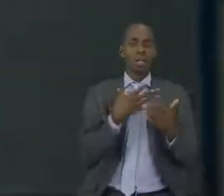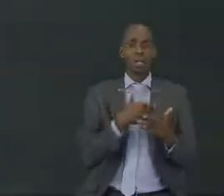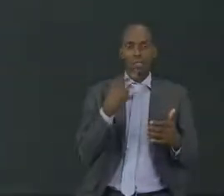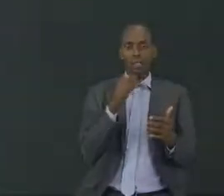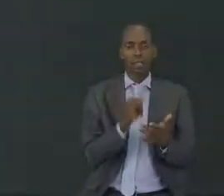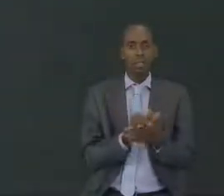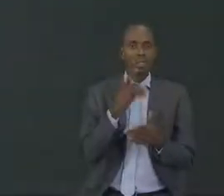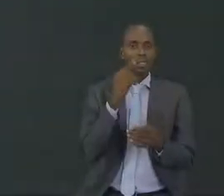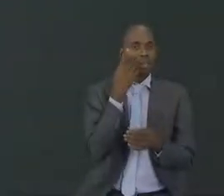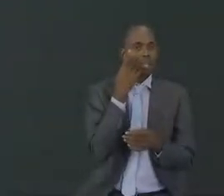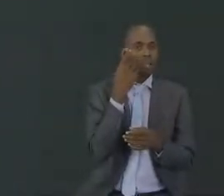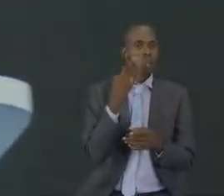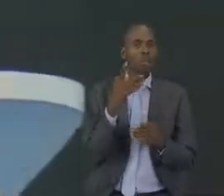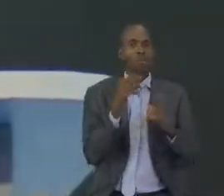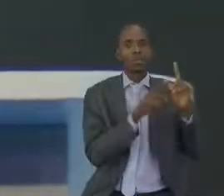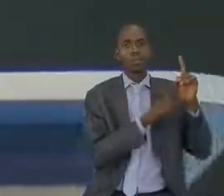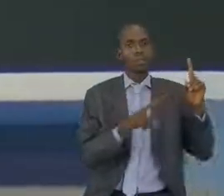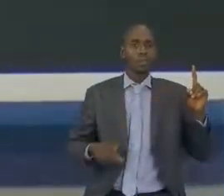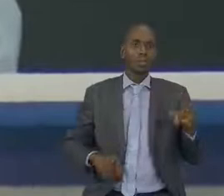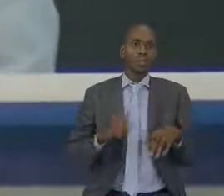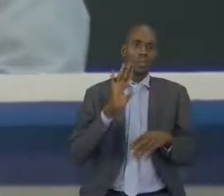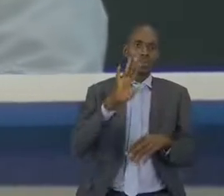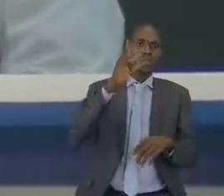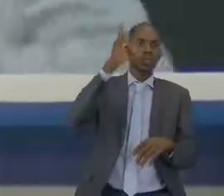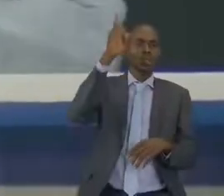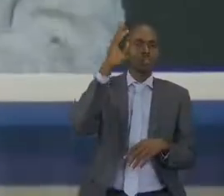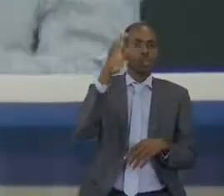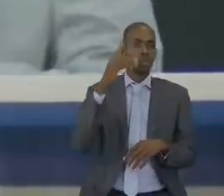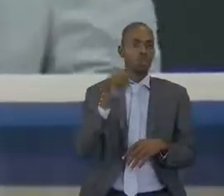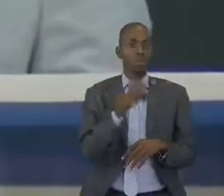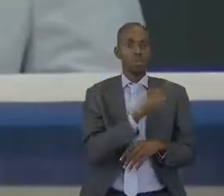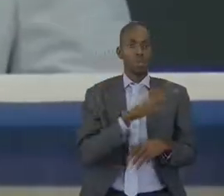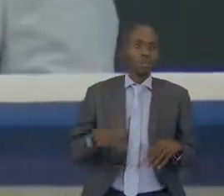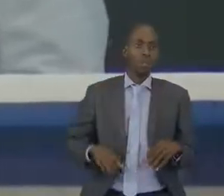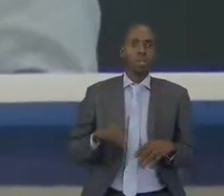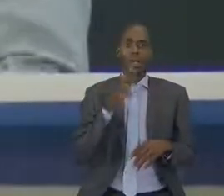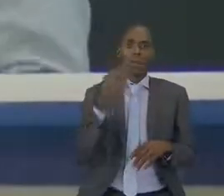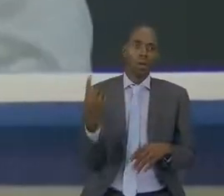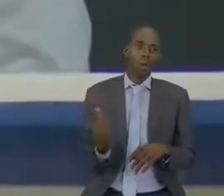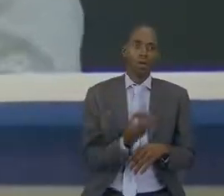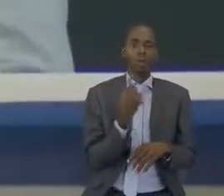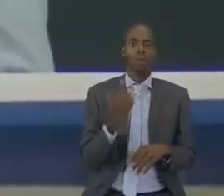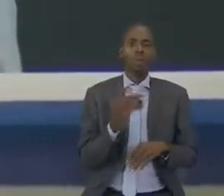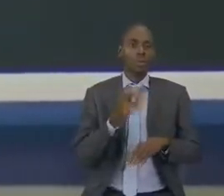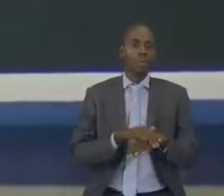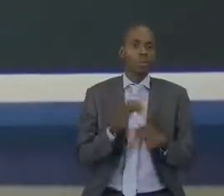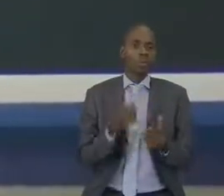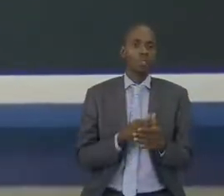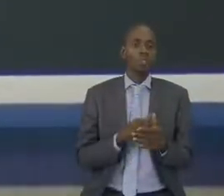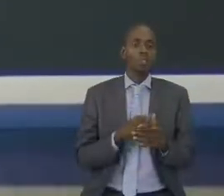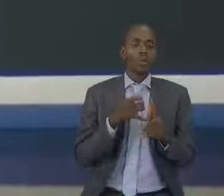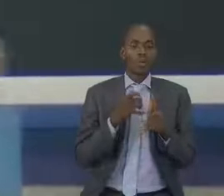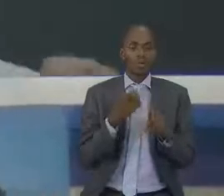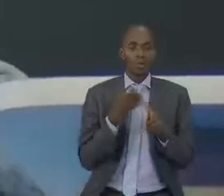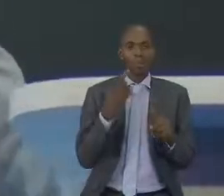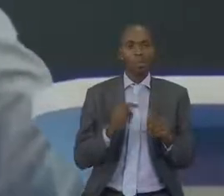les yeux de l'Éternel, ton Dieu, sont continuellement sur ce pays, du commencement à